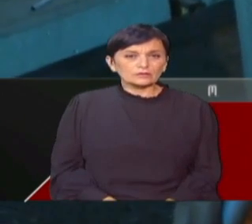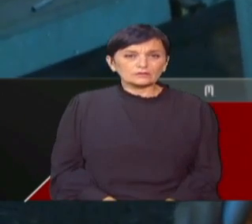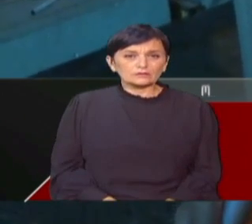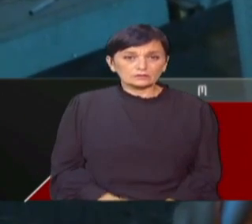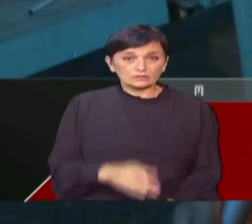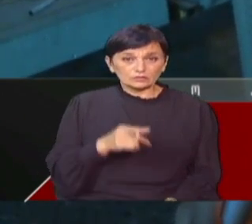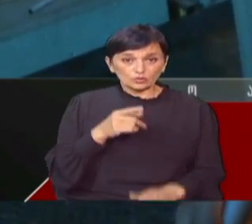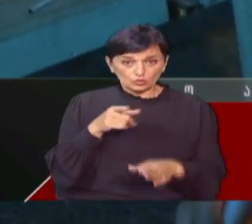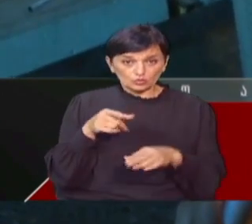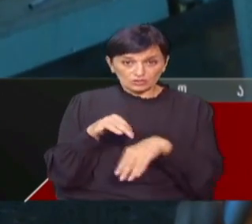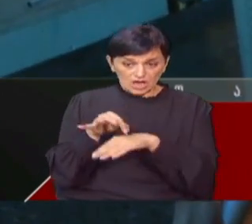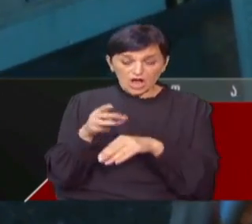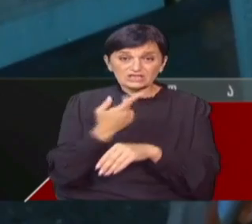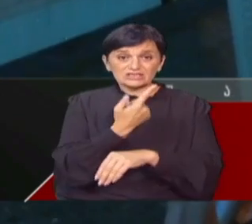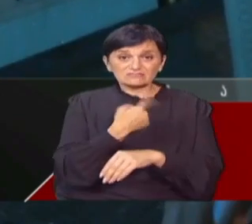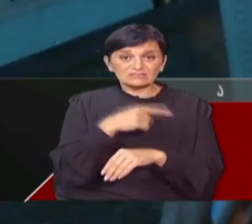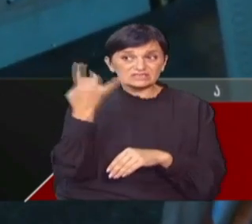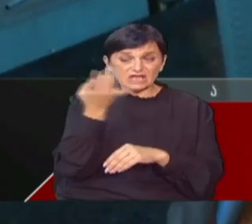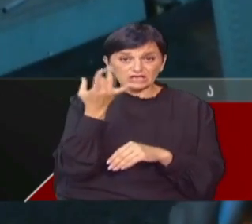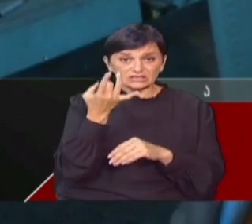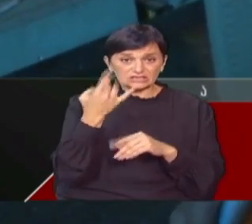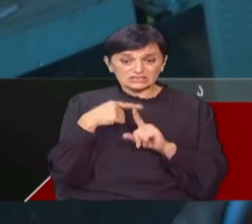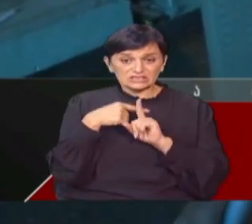მივიდა. გავიდა მოიყვანეს და სასერხო დაუძლა და